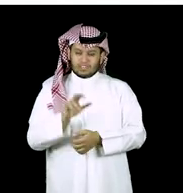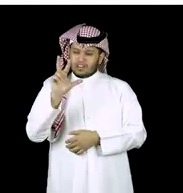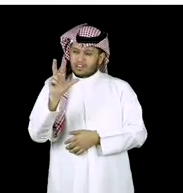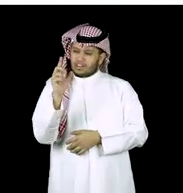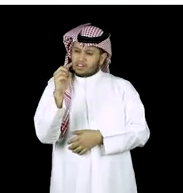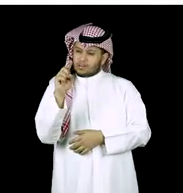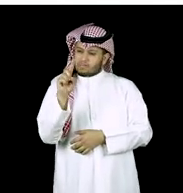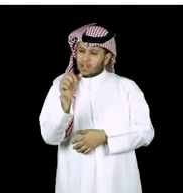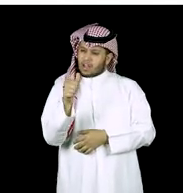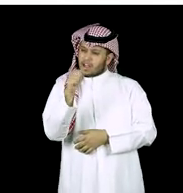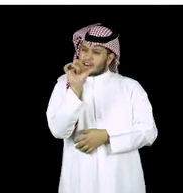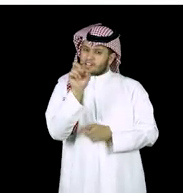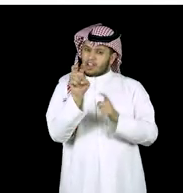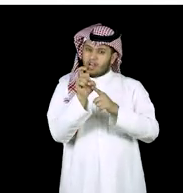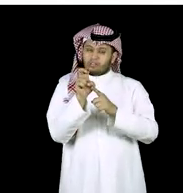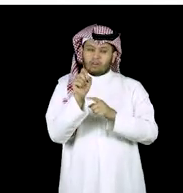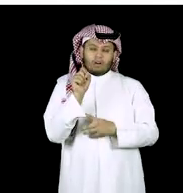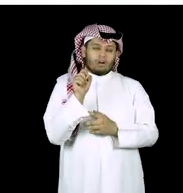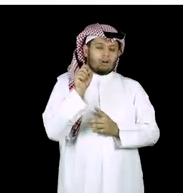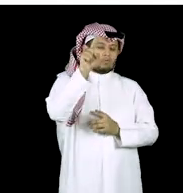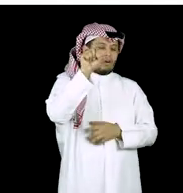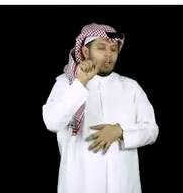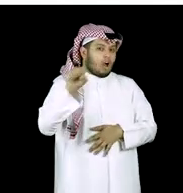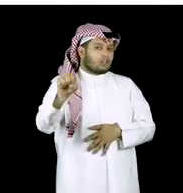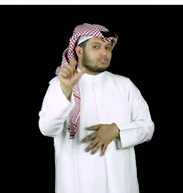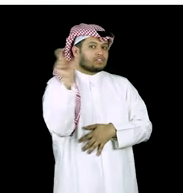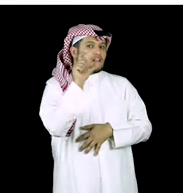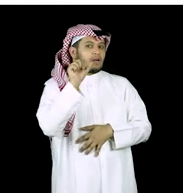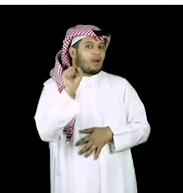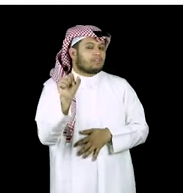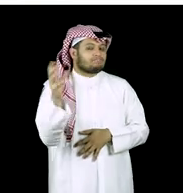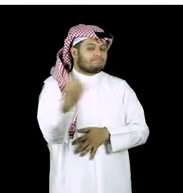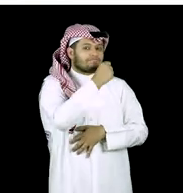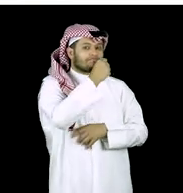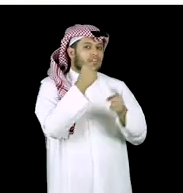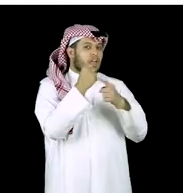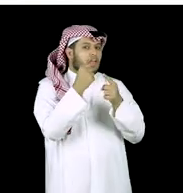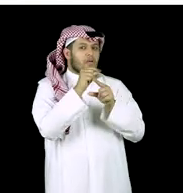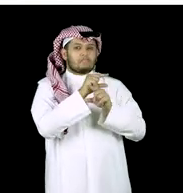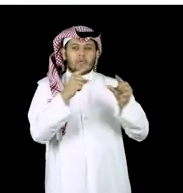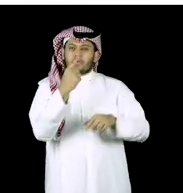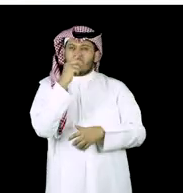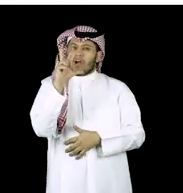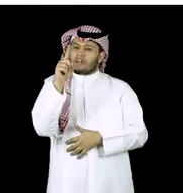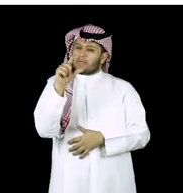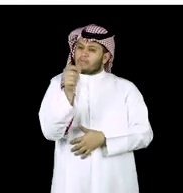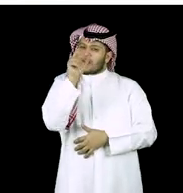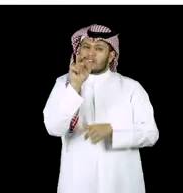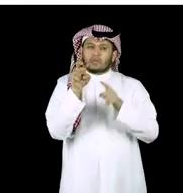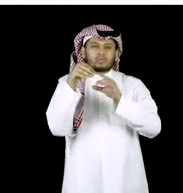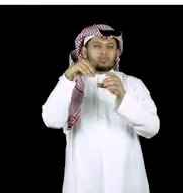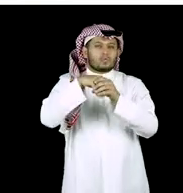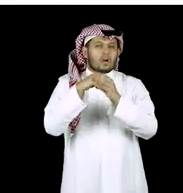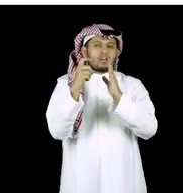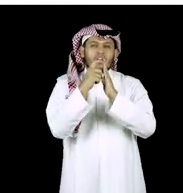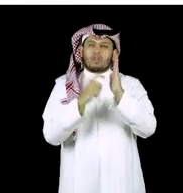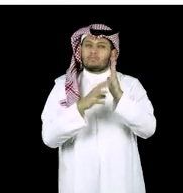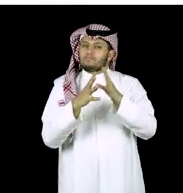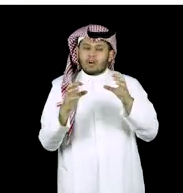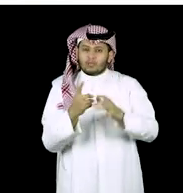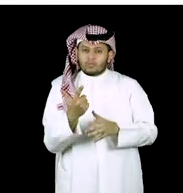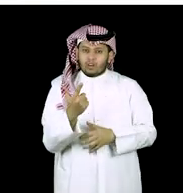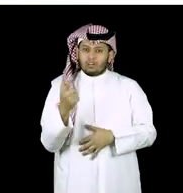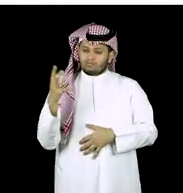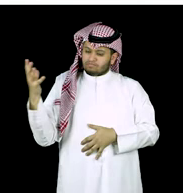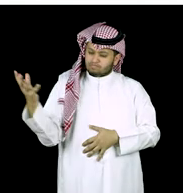الربانية أولى خصائص النظام السياسي في الإسلام، وتتمثل الربانية في النظام في ربانية